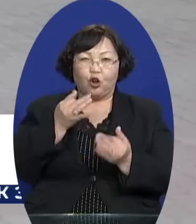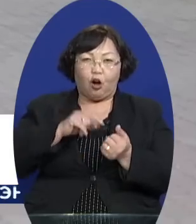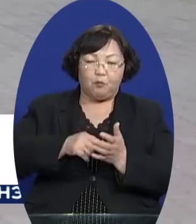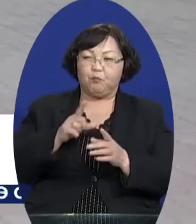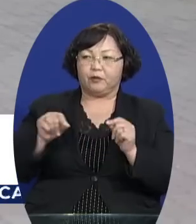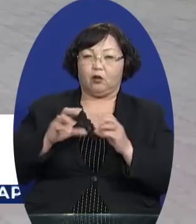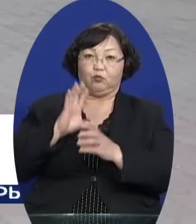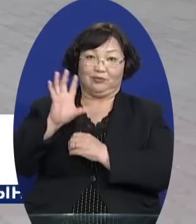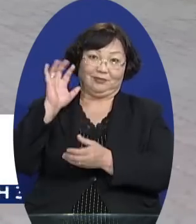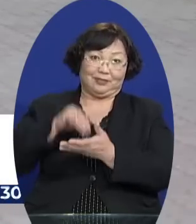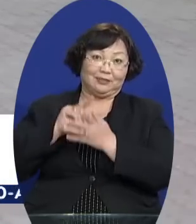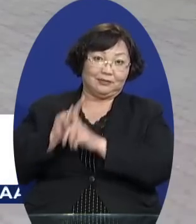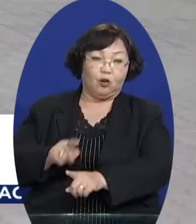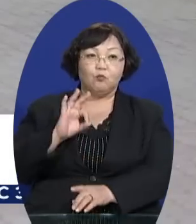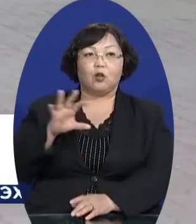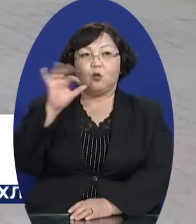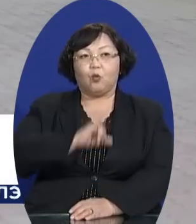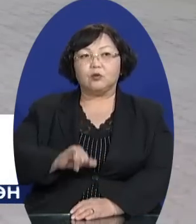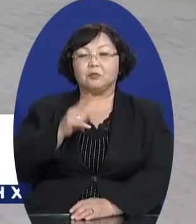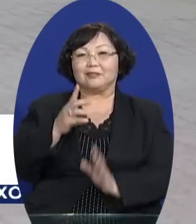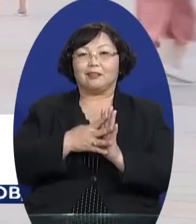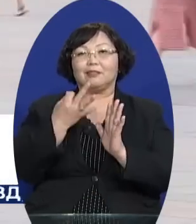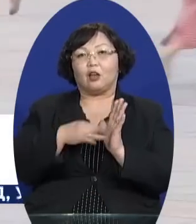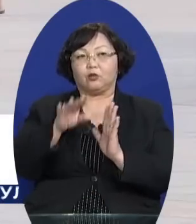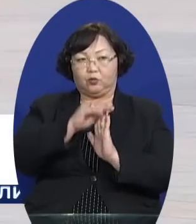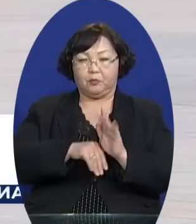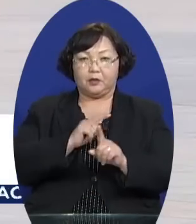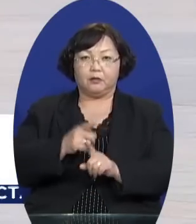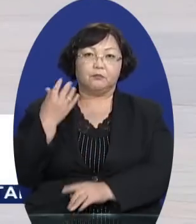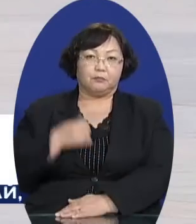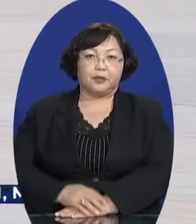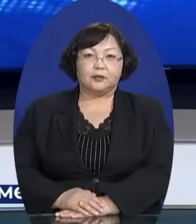Өмнө Солонгос 1980 онд мөн энэ журамд шилжиж байжээ.